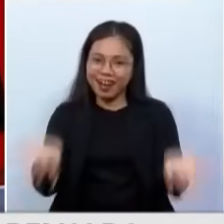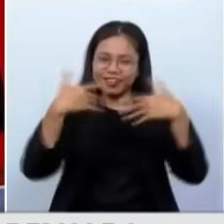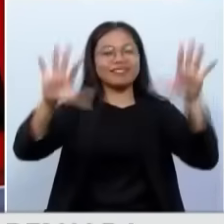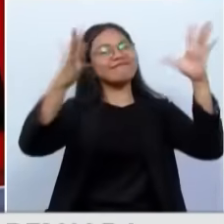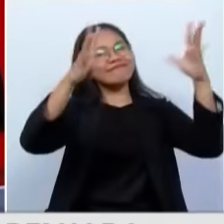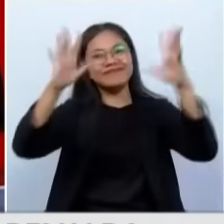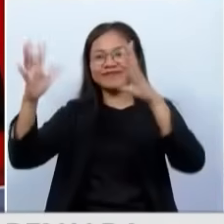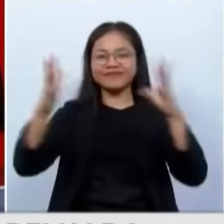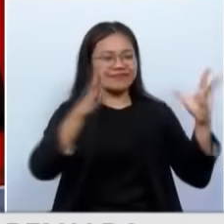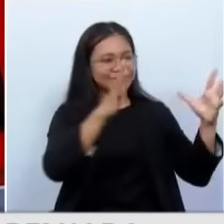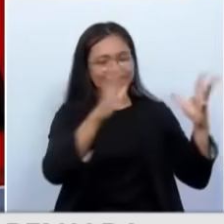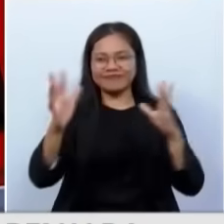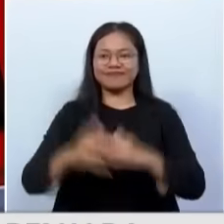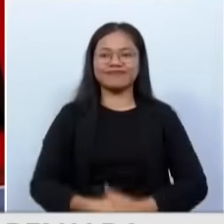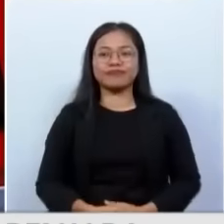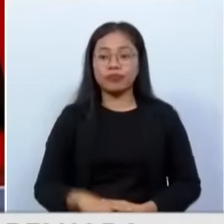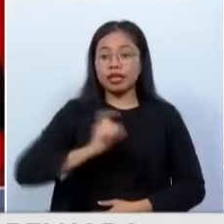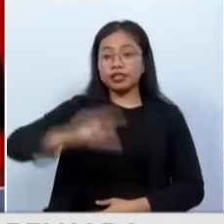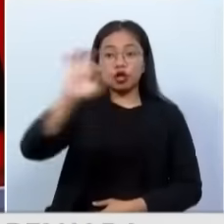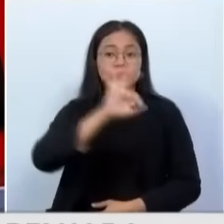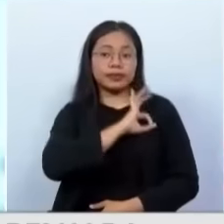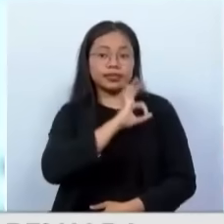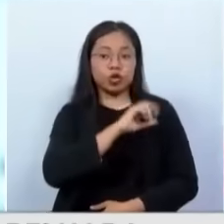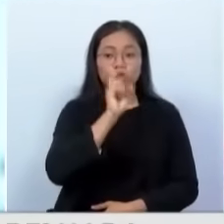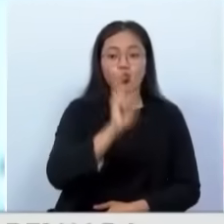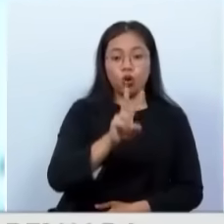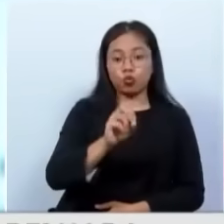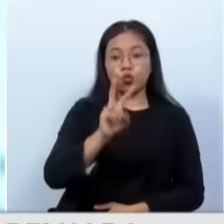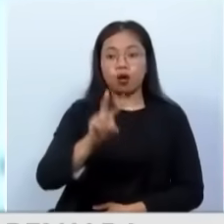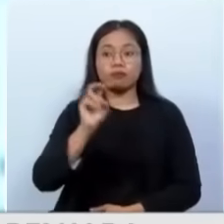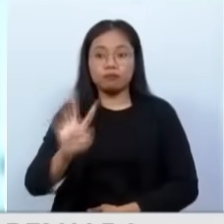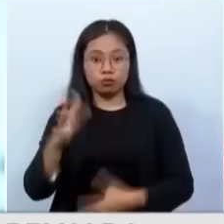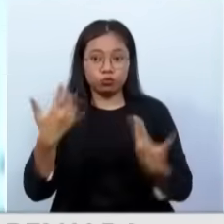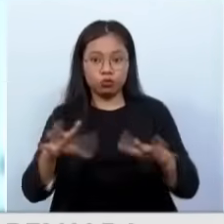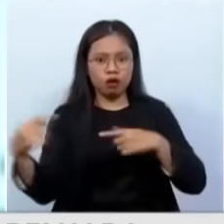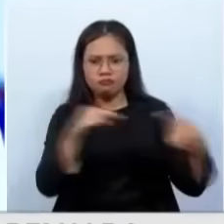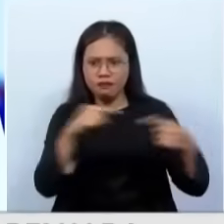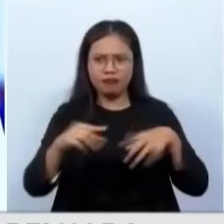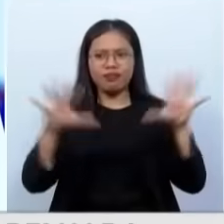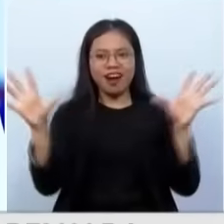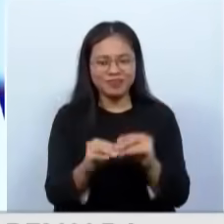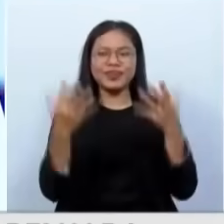para calon presiden 2024 yang telah merampungkan seluruh rangkaian debat pada malam hari